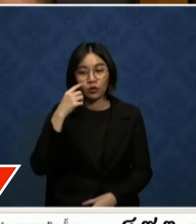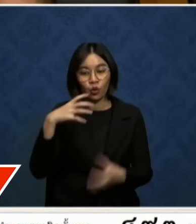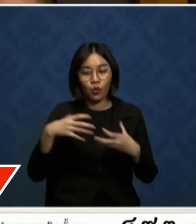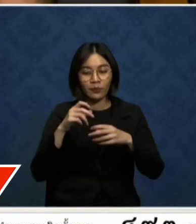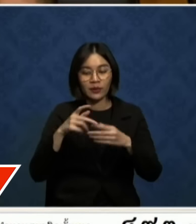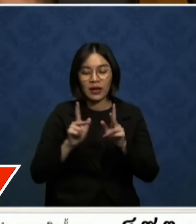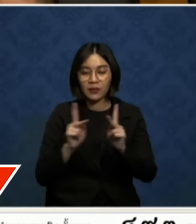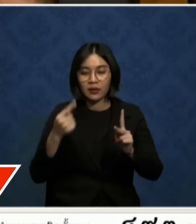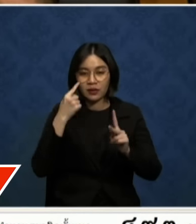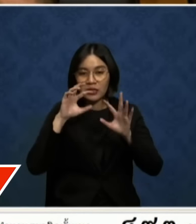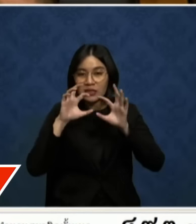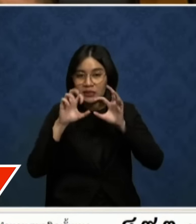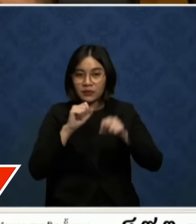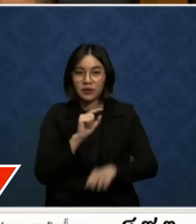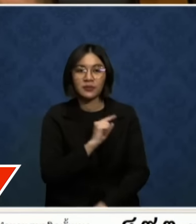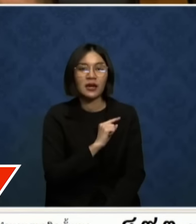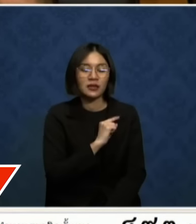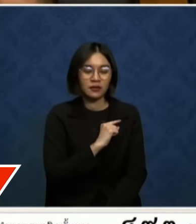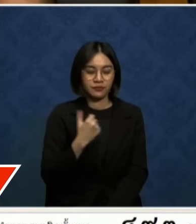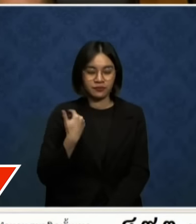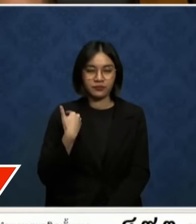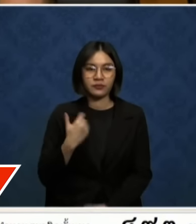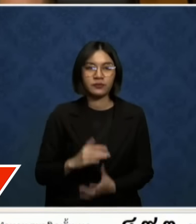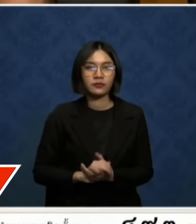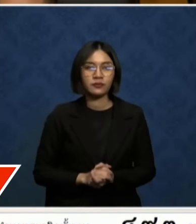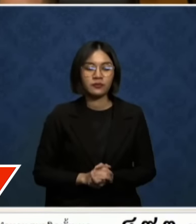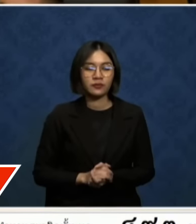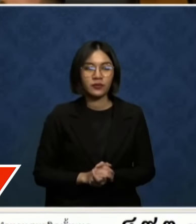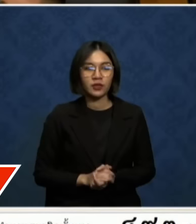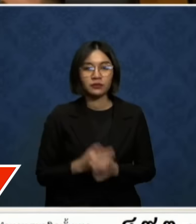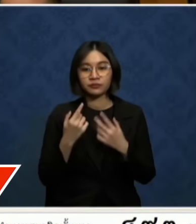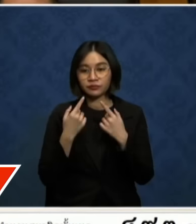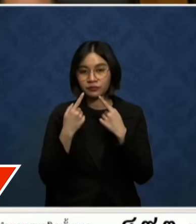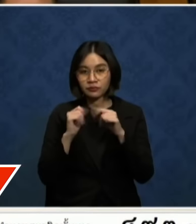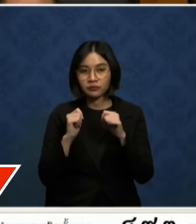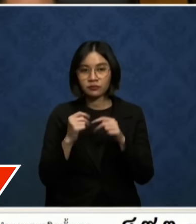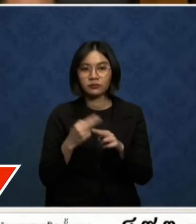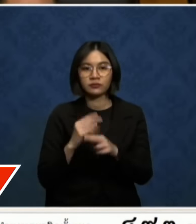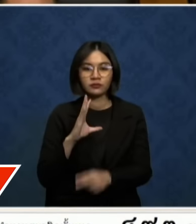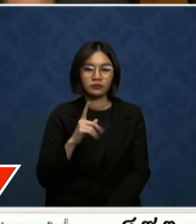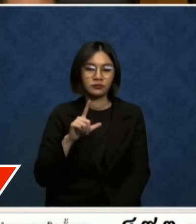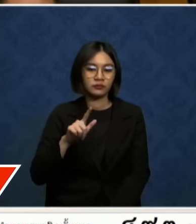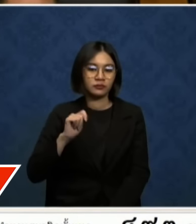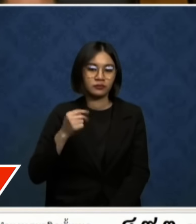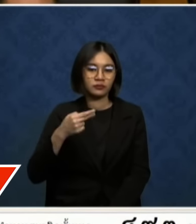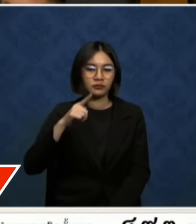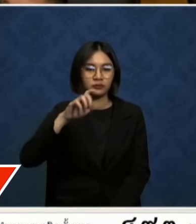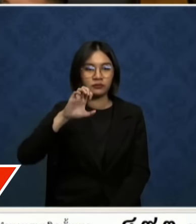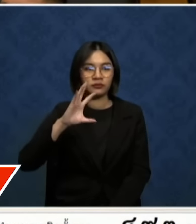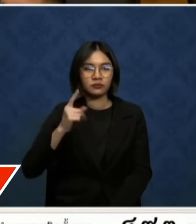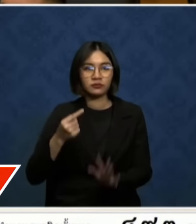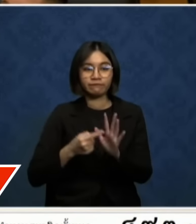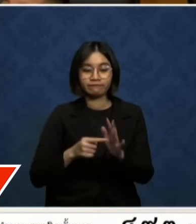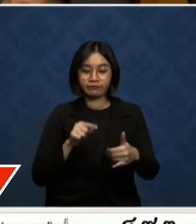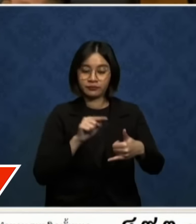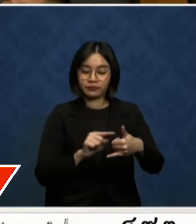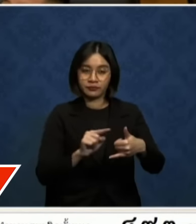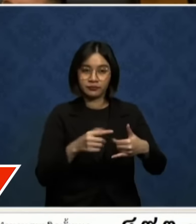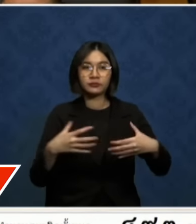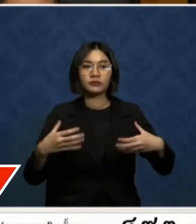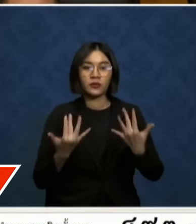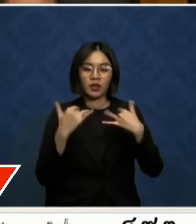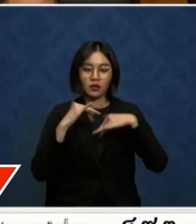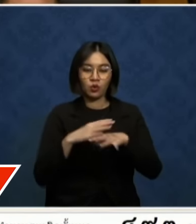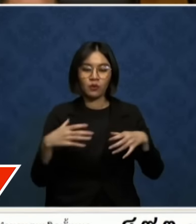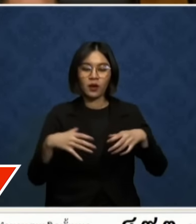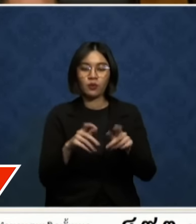การที่เราทำหน้าที่ตรงนี้นะครับขอตอบท่านชนทิชานะครับจริงๆท่านชนทิชาเป็นอนุนะครับเป็น